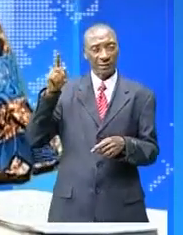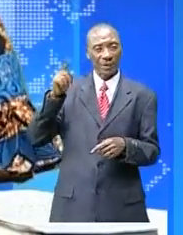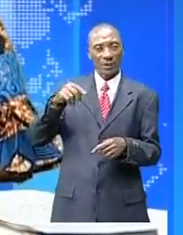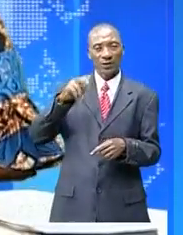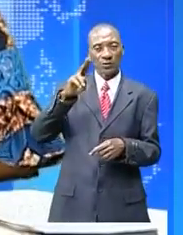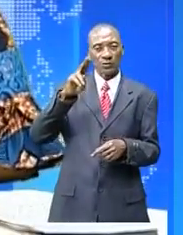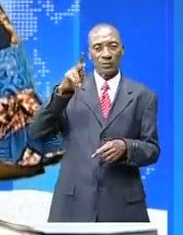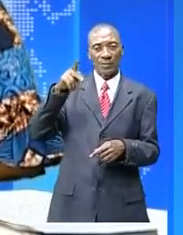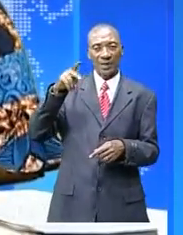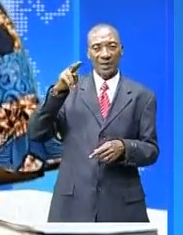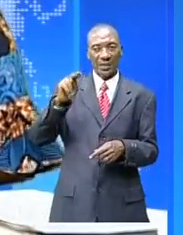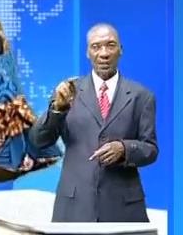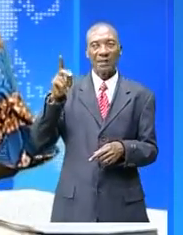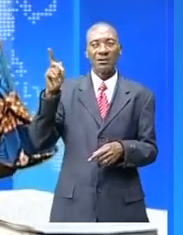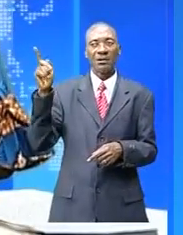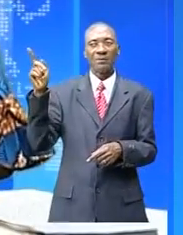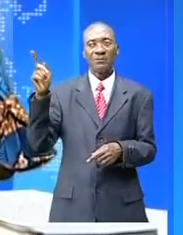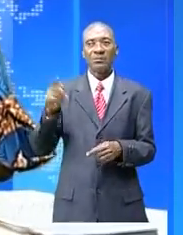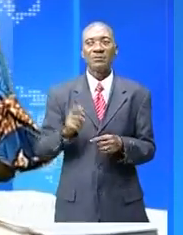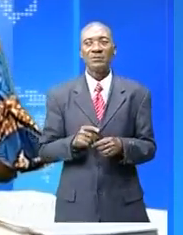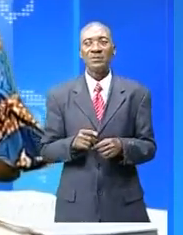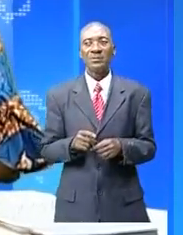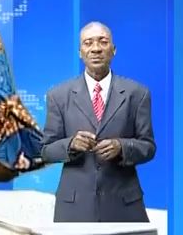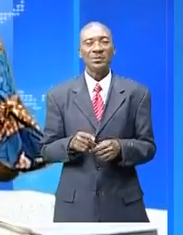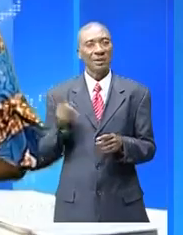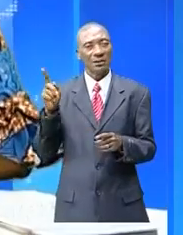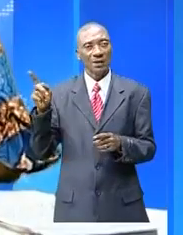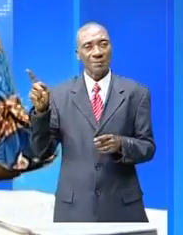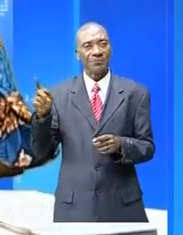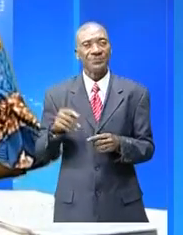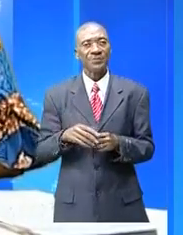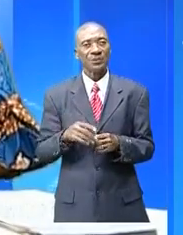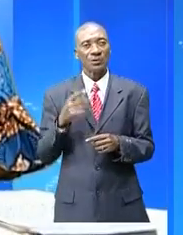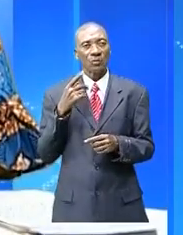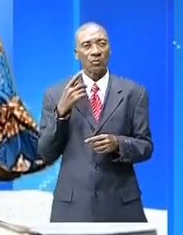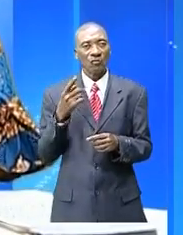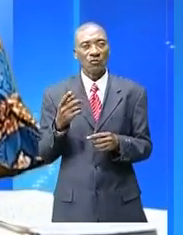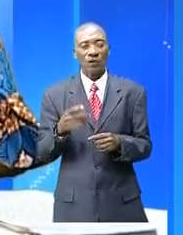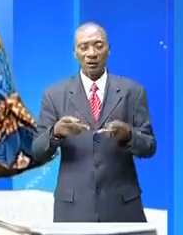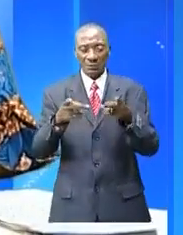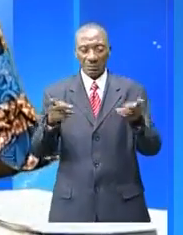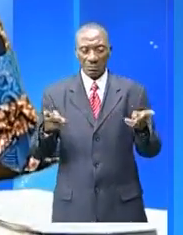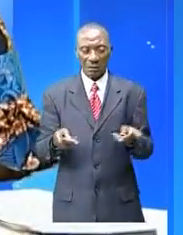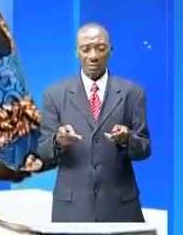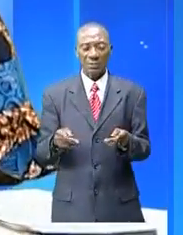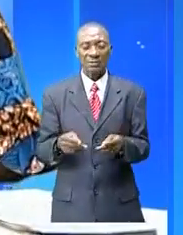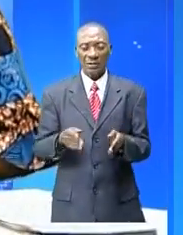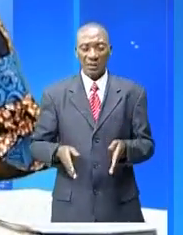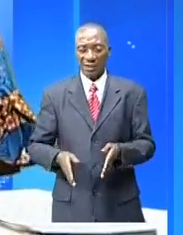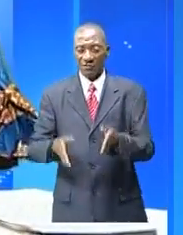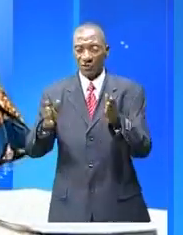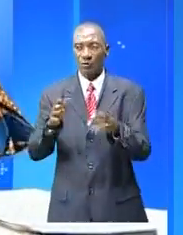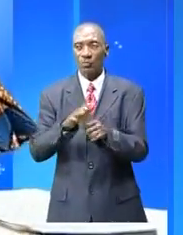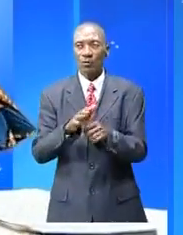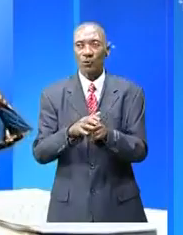avenues Massikita au Congo et les alentours menacés des disparitions de la carte de Kinshasa. Ces avenues sont prises en tenaille